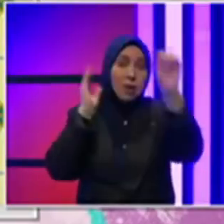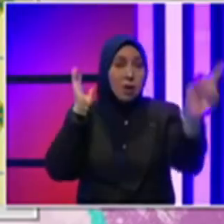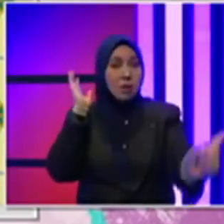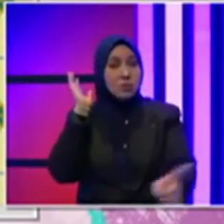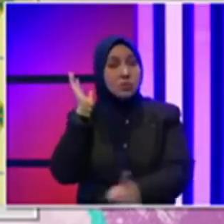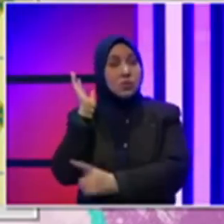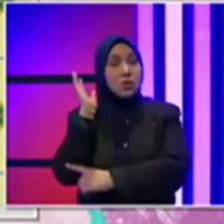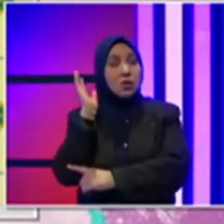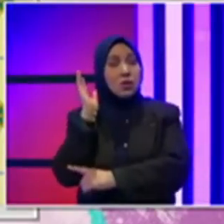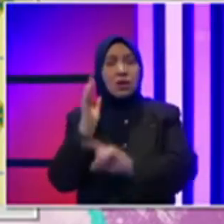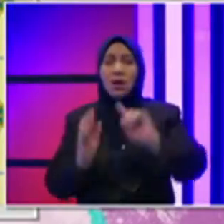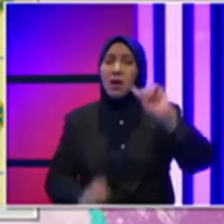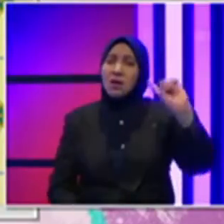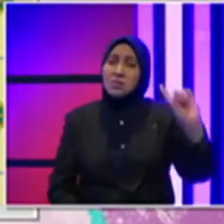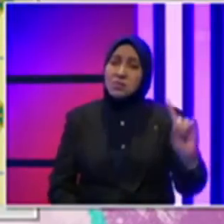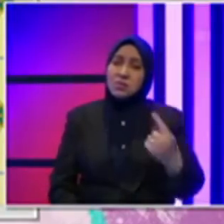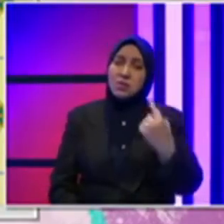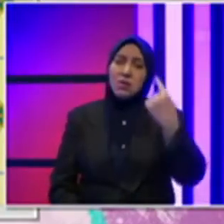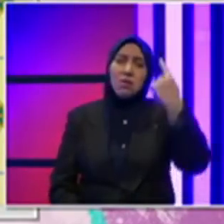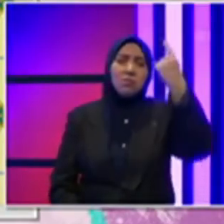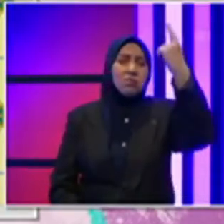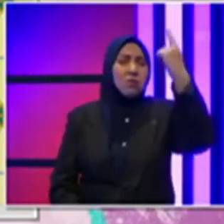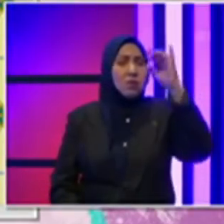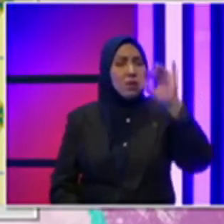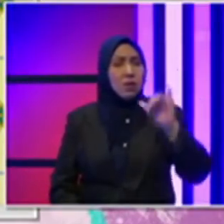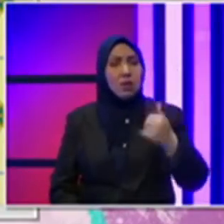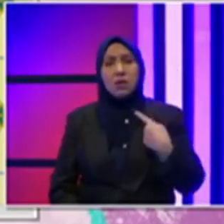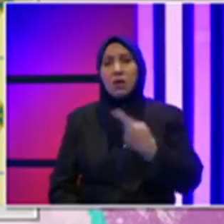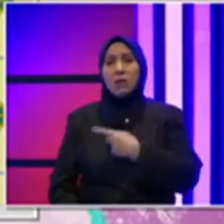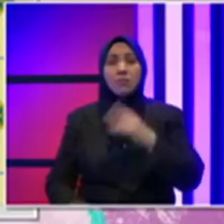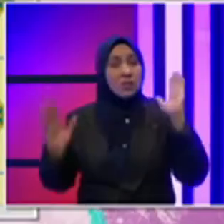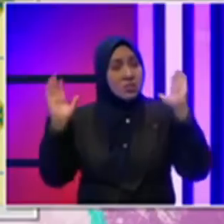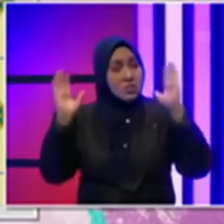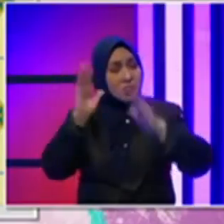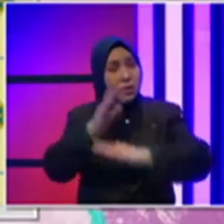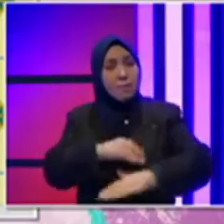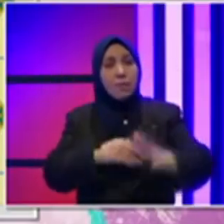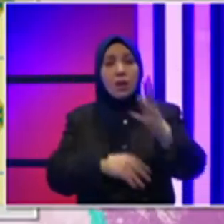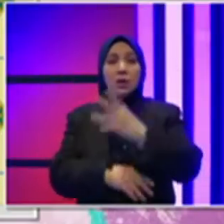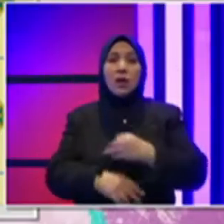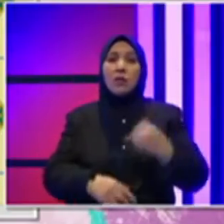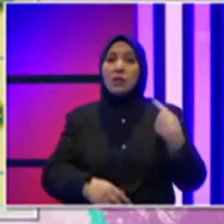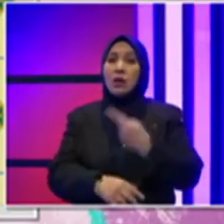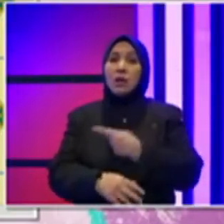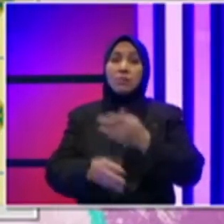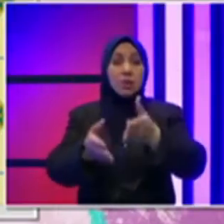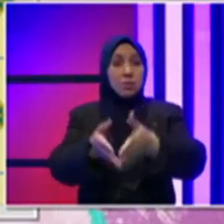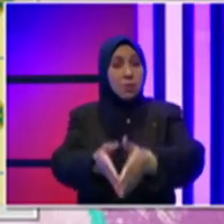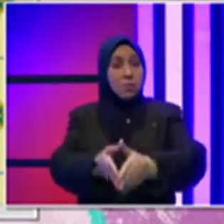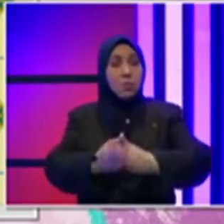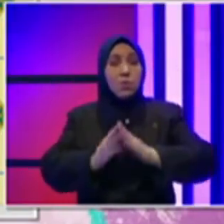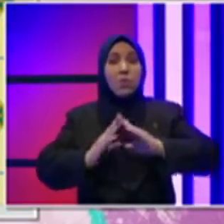الدين إياك نعبد وإياك